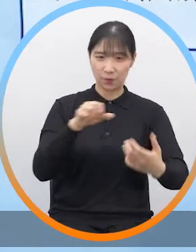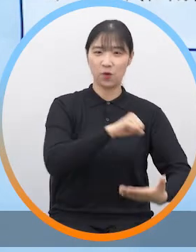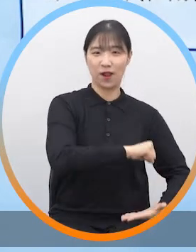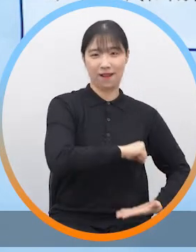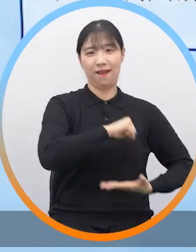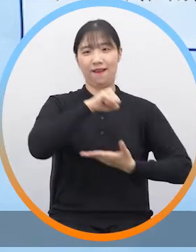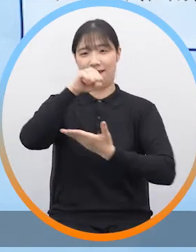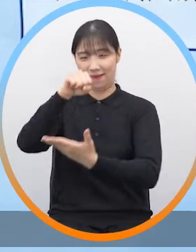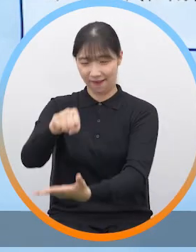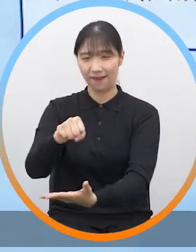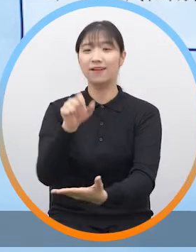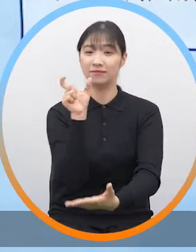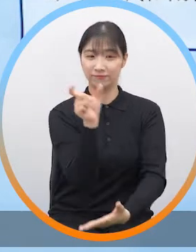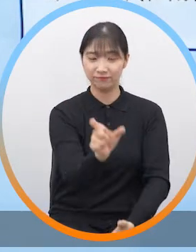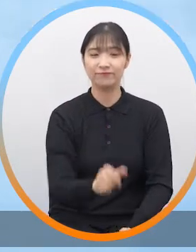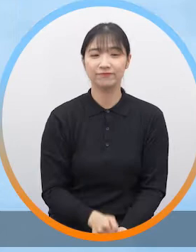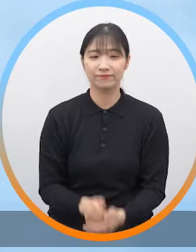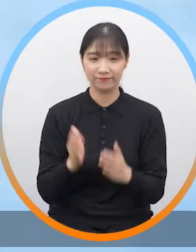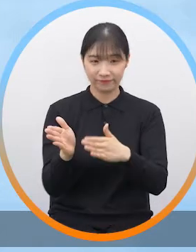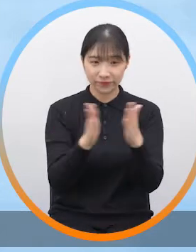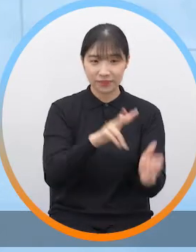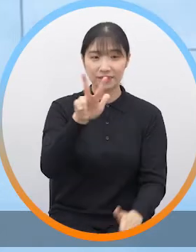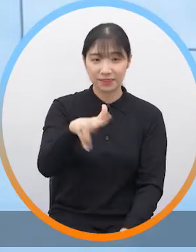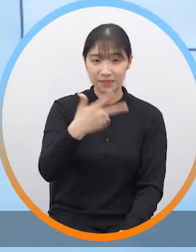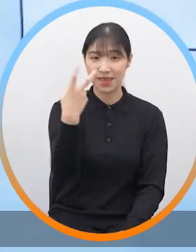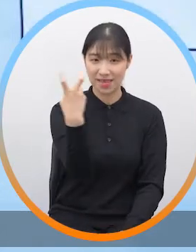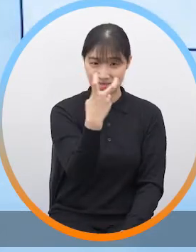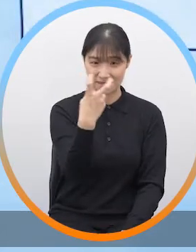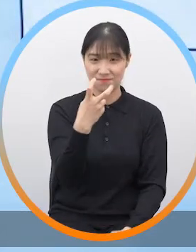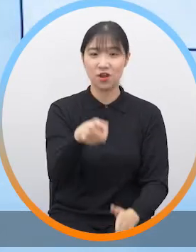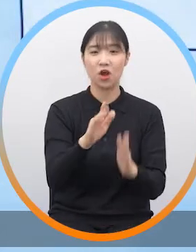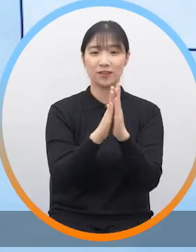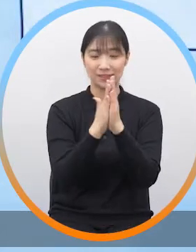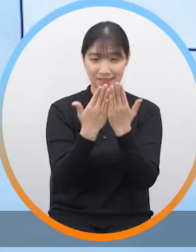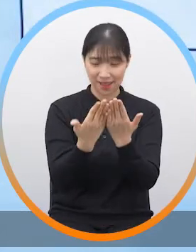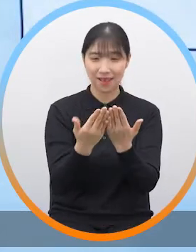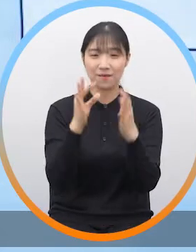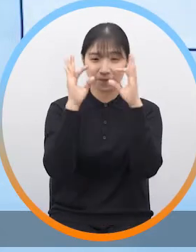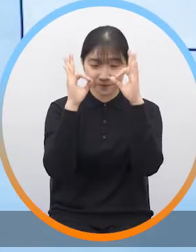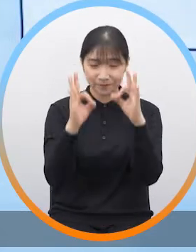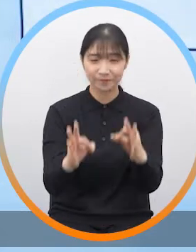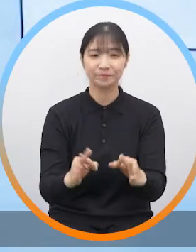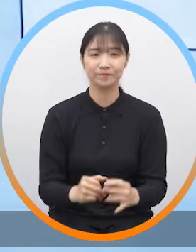일본으로 가져갔다. 이렇게 나오고요. 720년에 편찬된 일본 서기에는